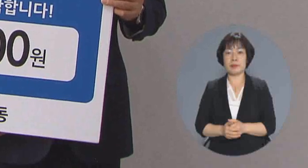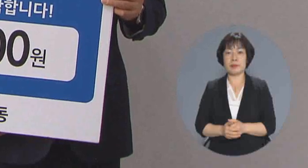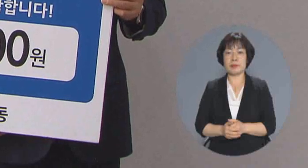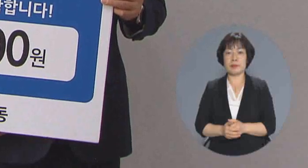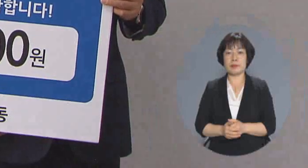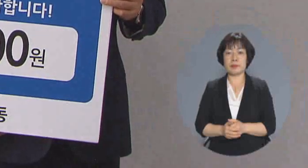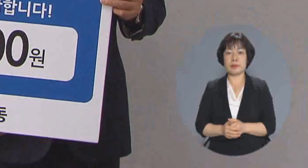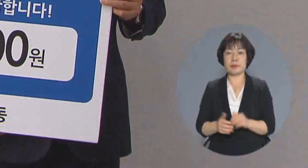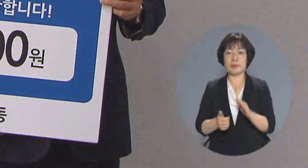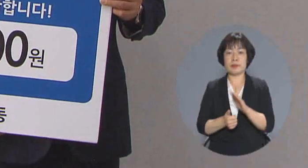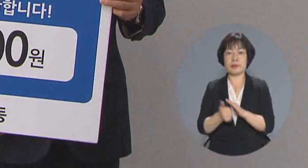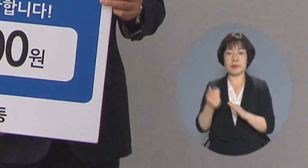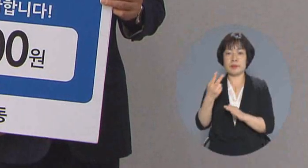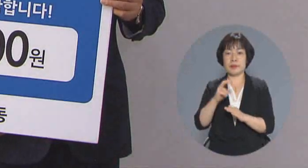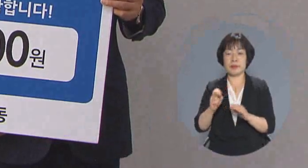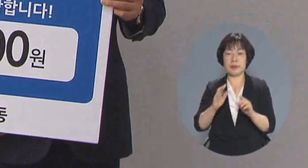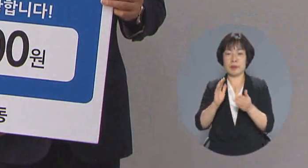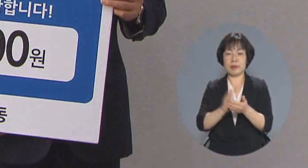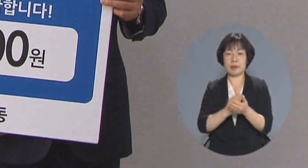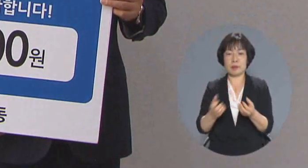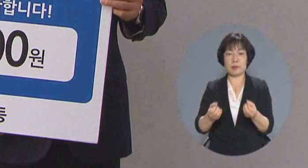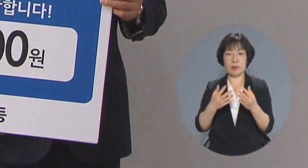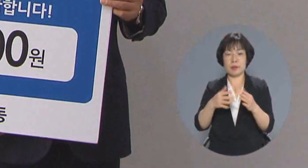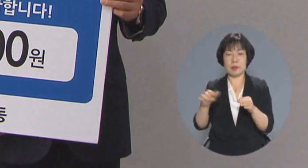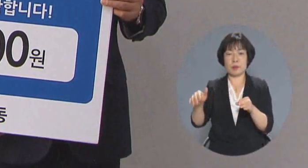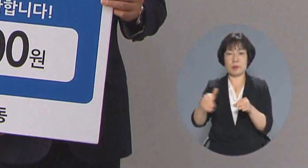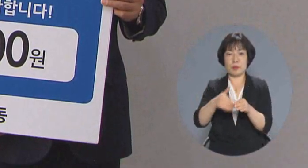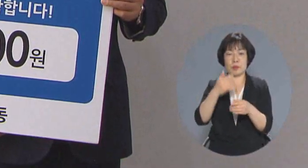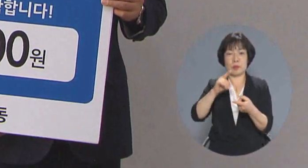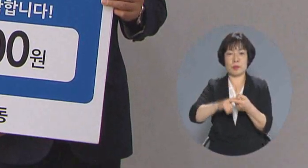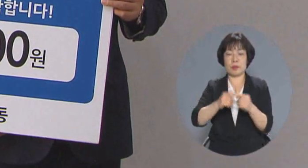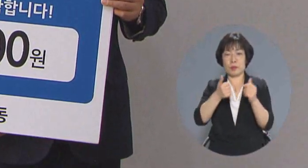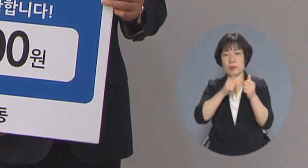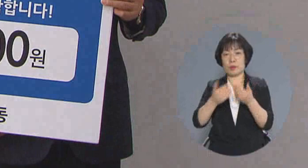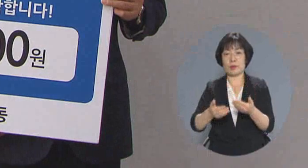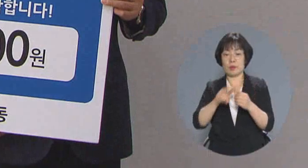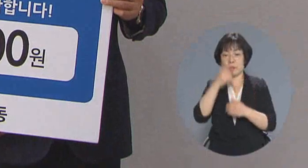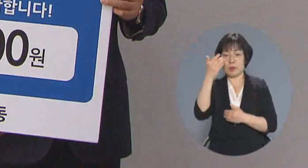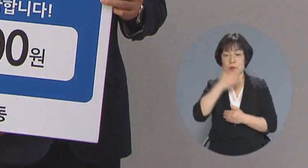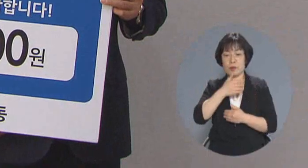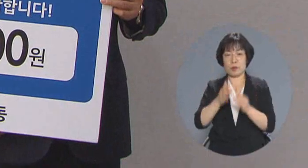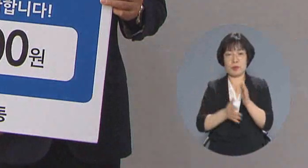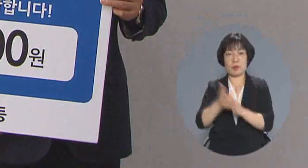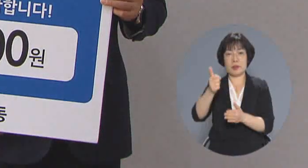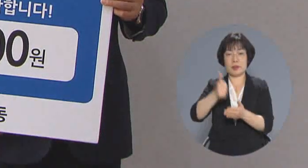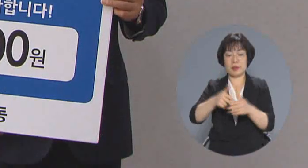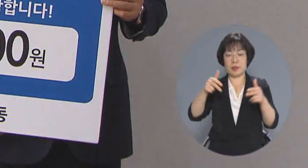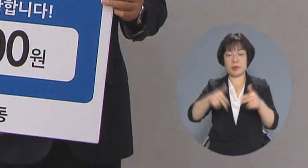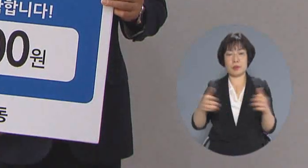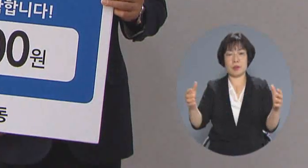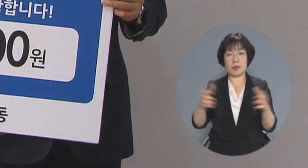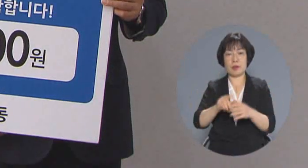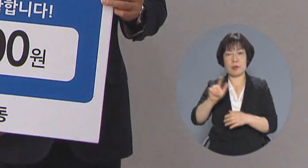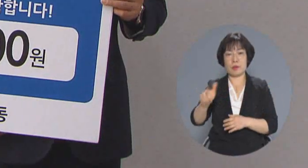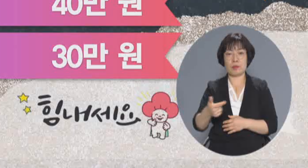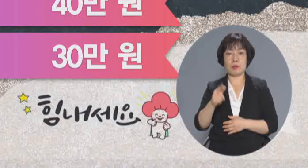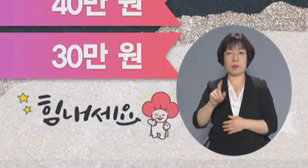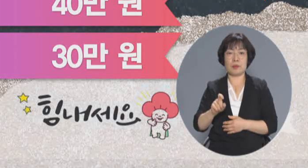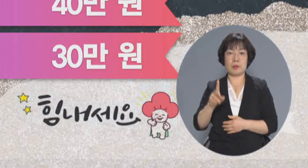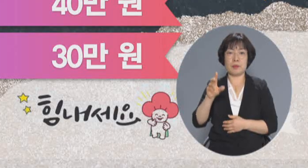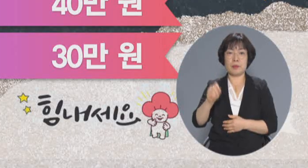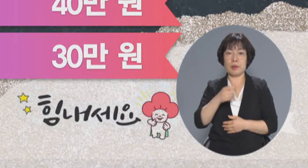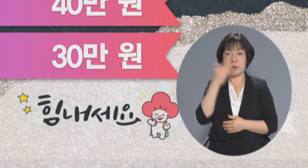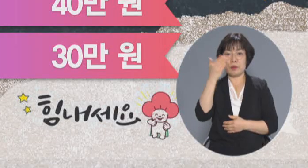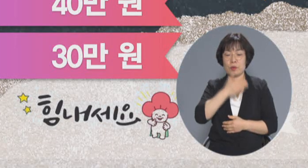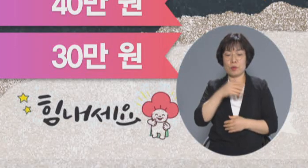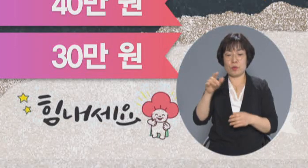계속해서 희망 2022 나눔 캠페인에 성금을 보내주신 분들입니다. 여수시 권호봉 시장 외 직원 일동 611만 원,